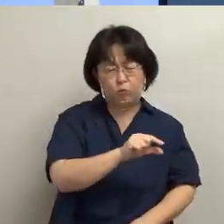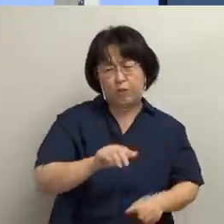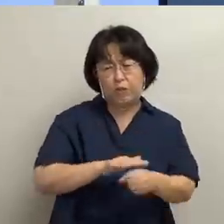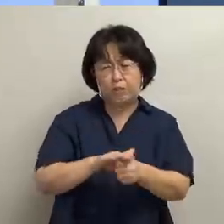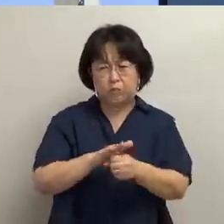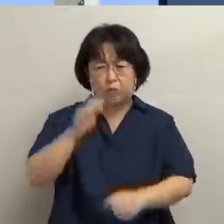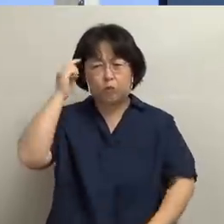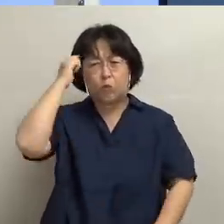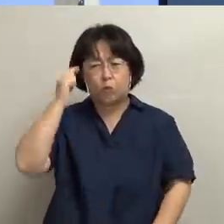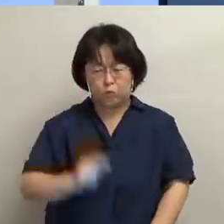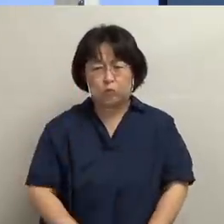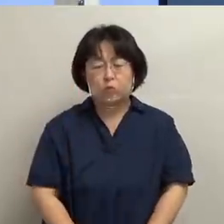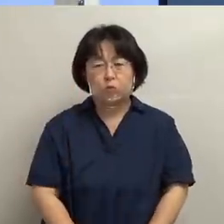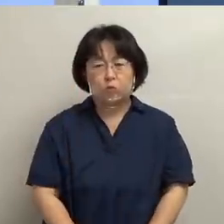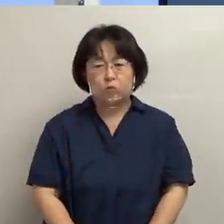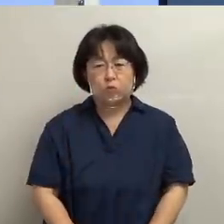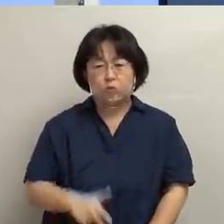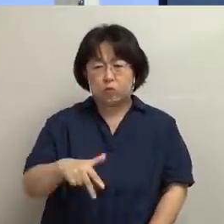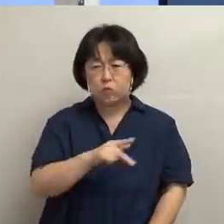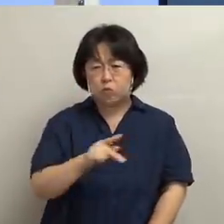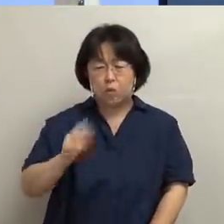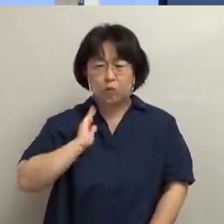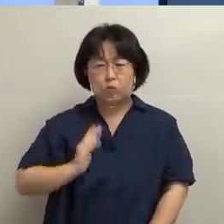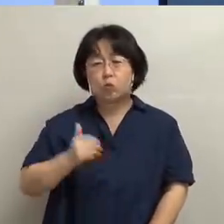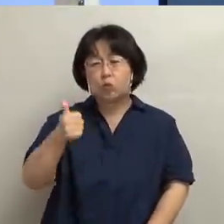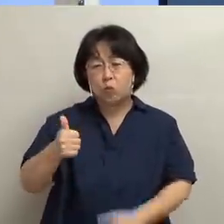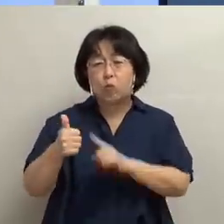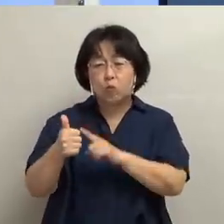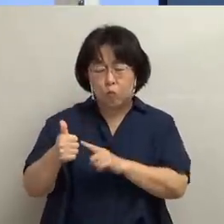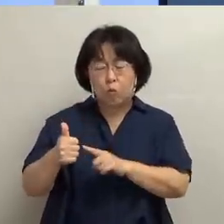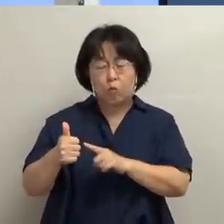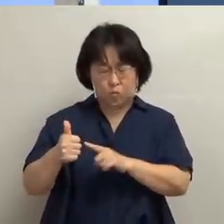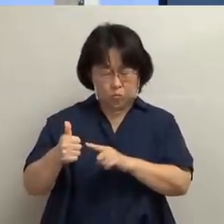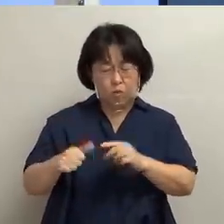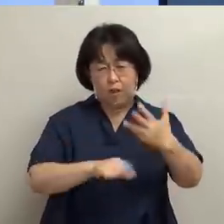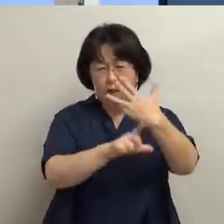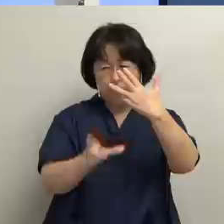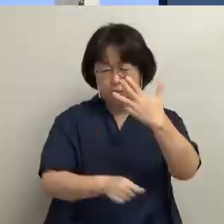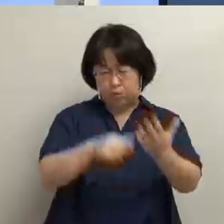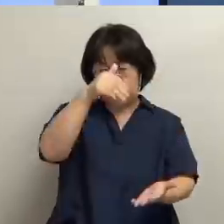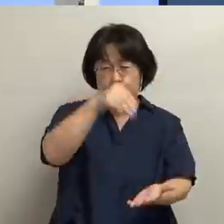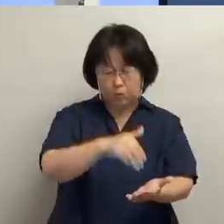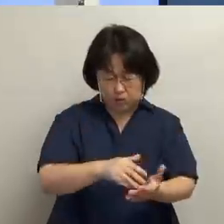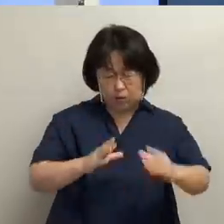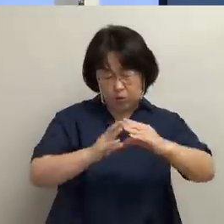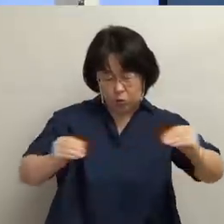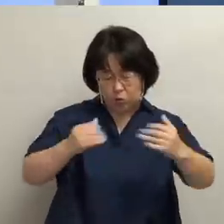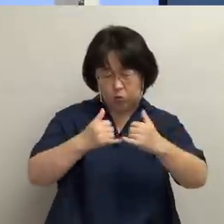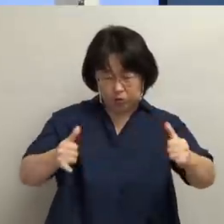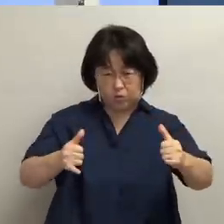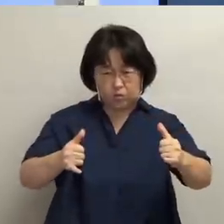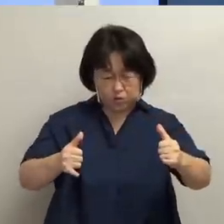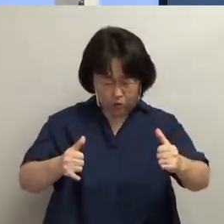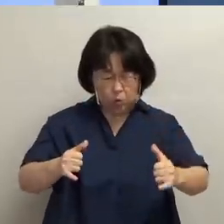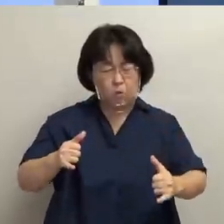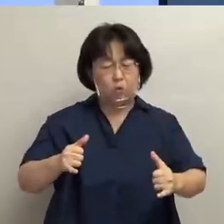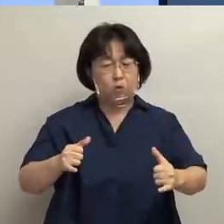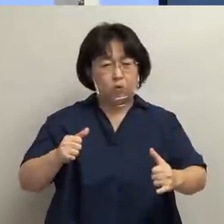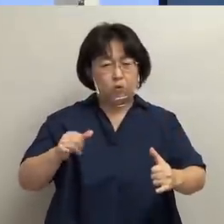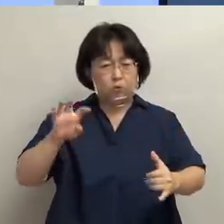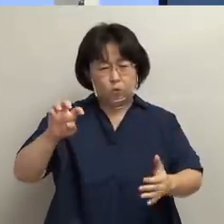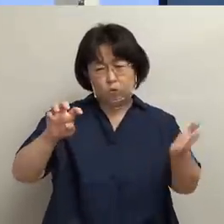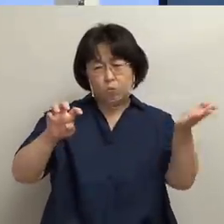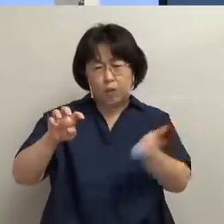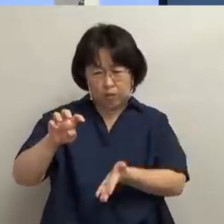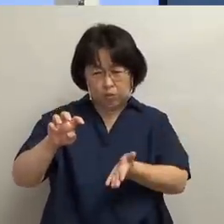ます菅総理もですね今月末までに全国民の4割が2回接種を得ることを